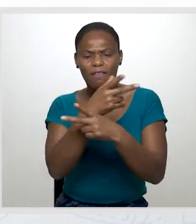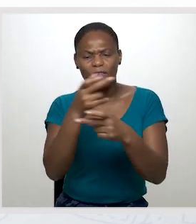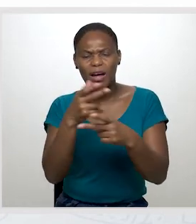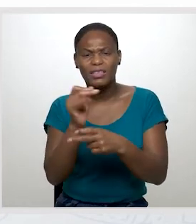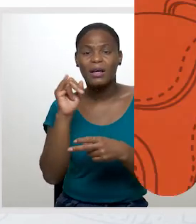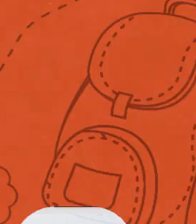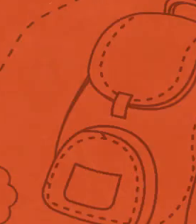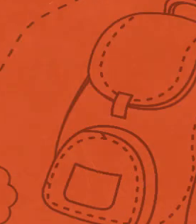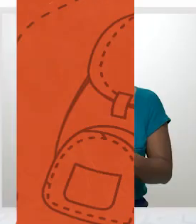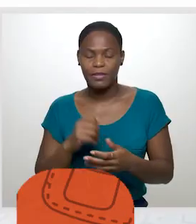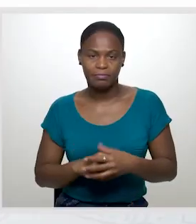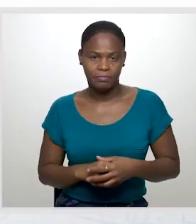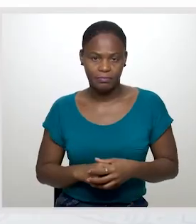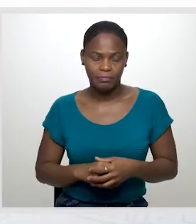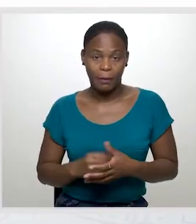l'imparfait.